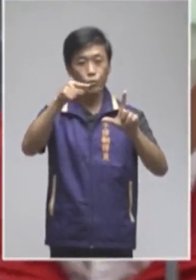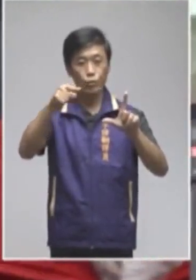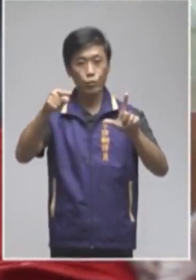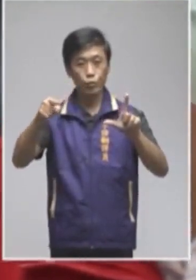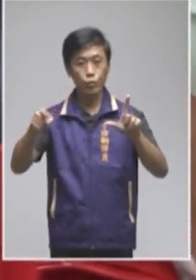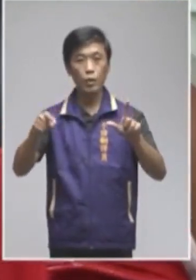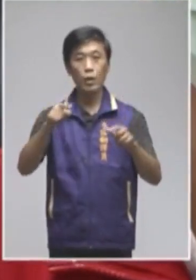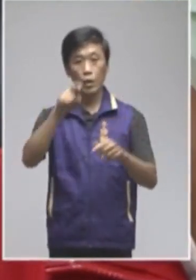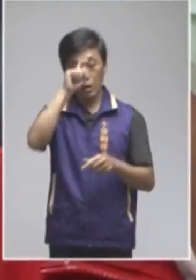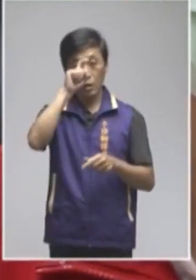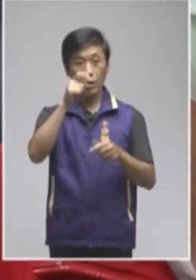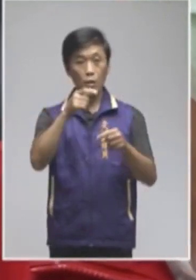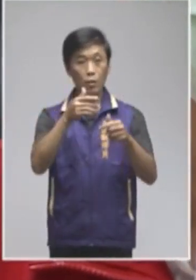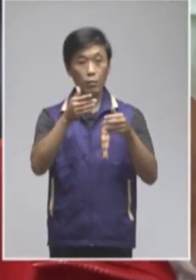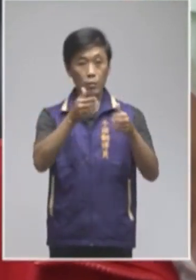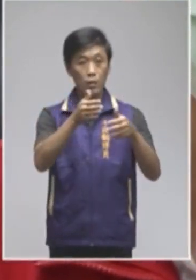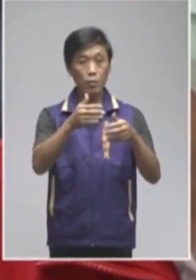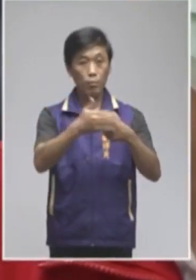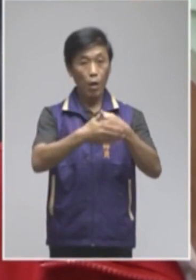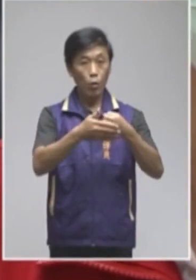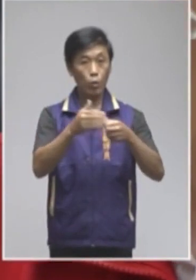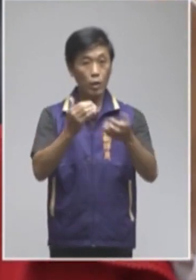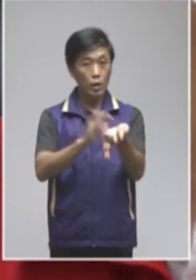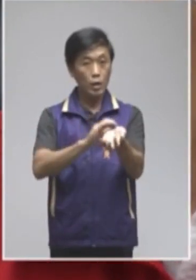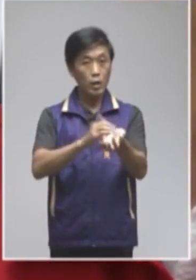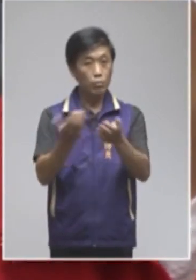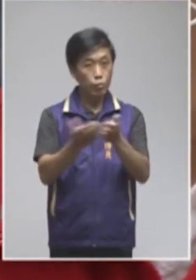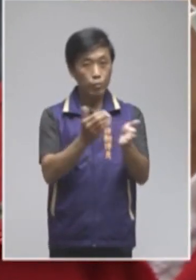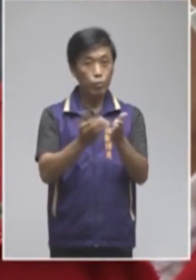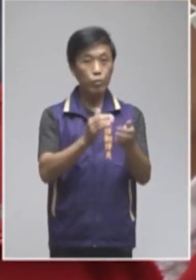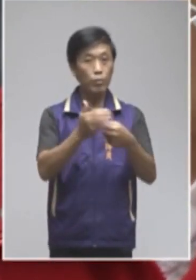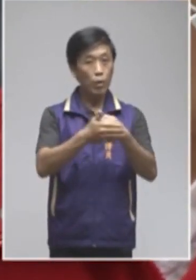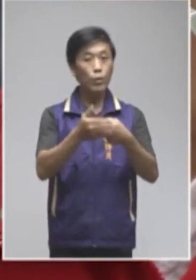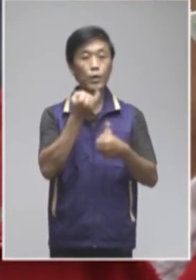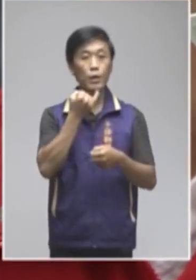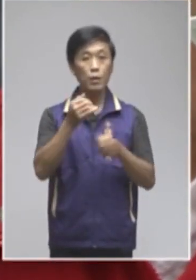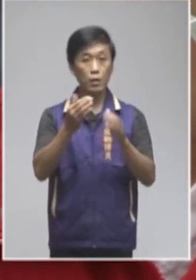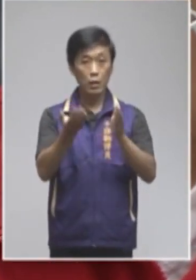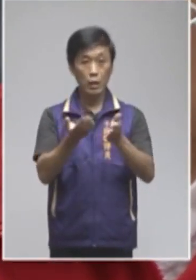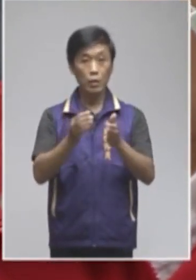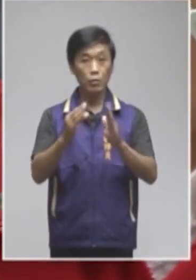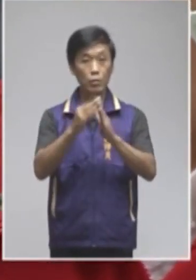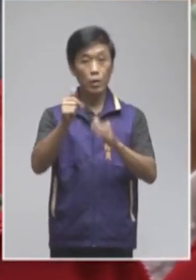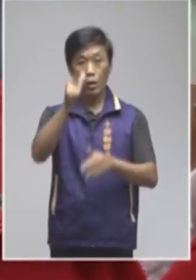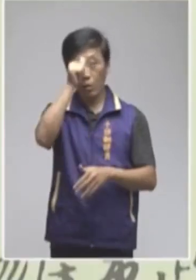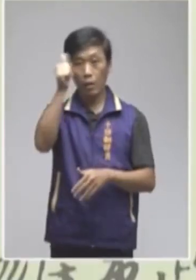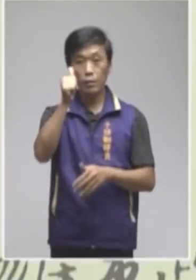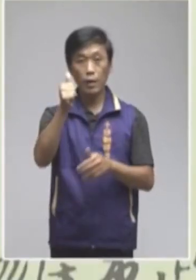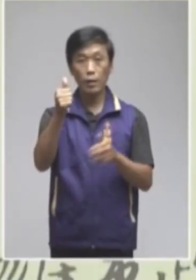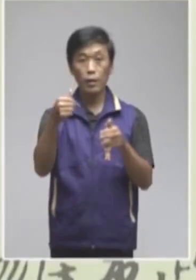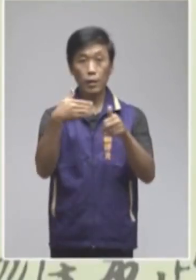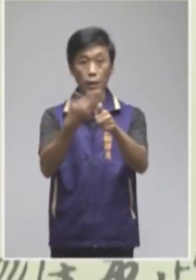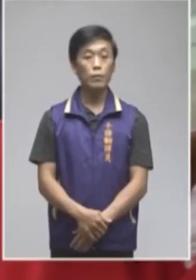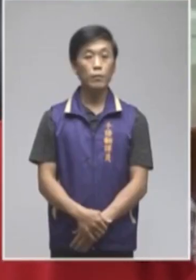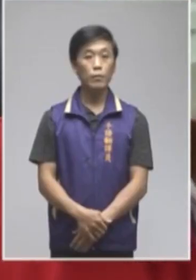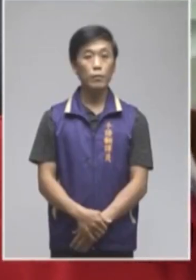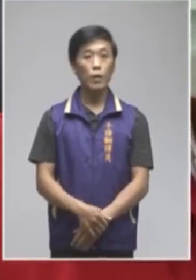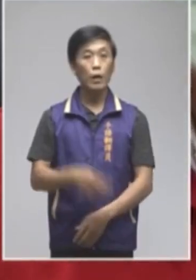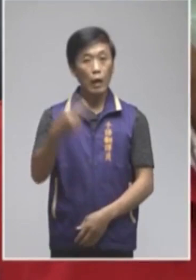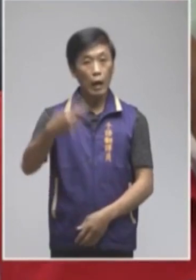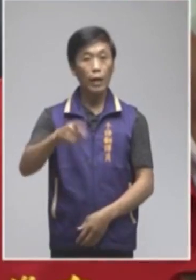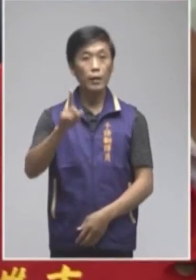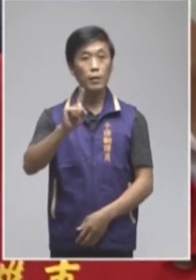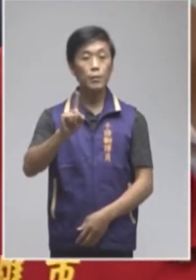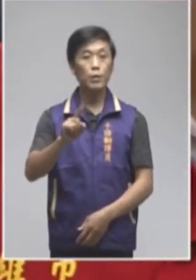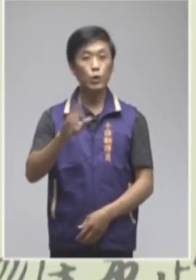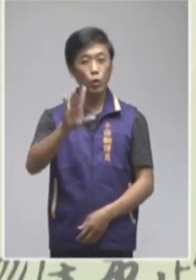保我们的医疗的量能。那刚刚各位也看到我们黄局长跟大家看到的那一张图，另外一个